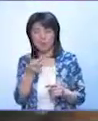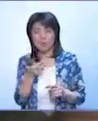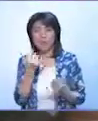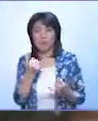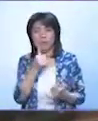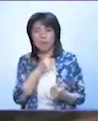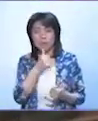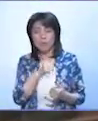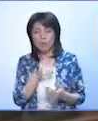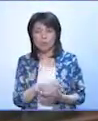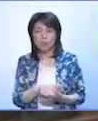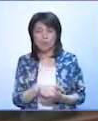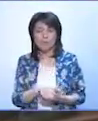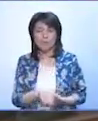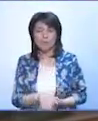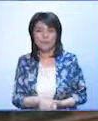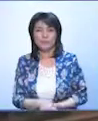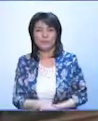Попробуем сейчас запустить.